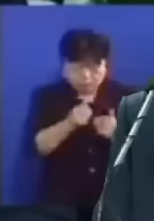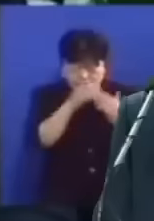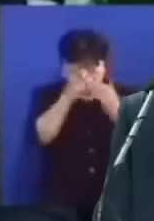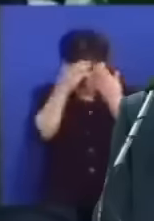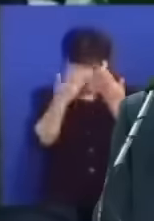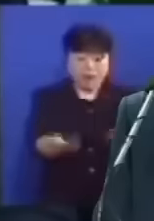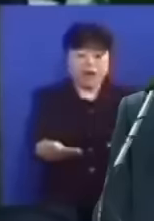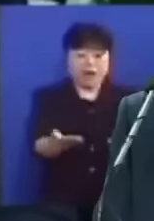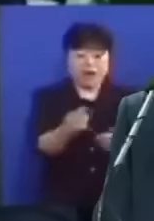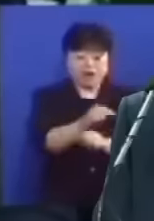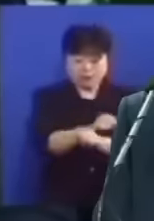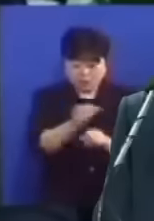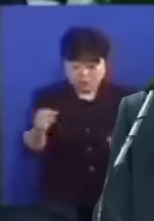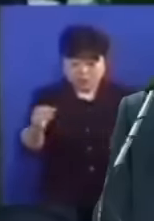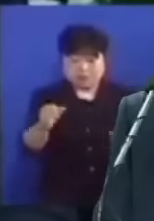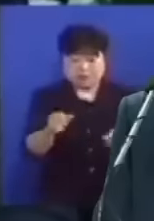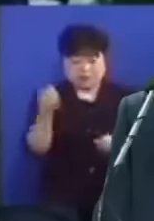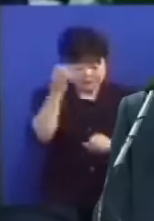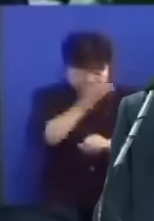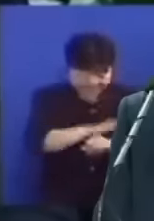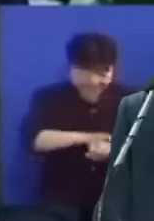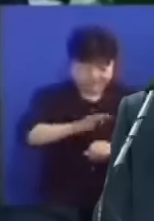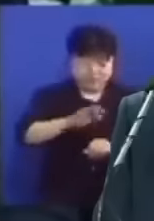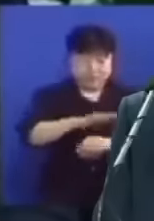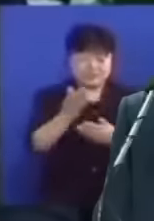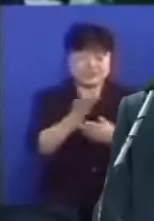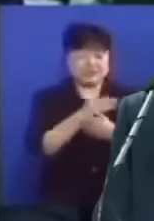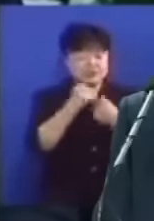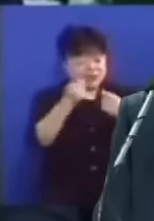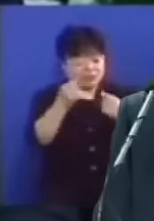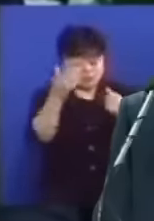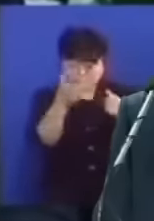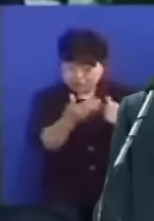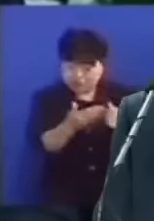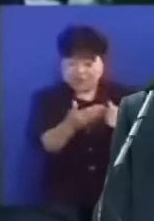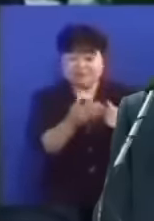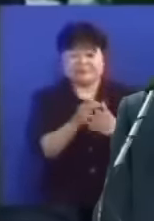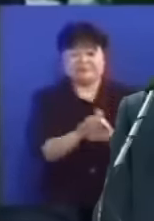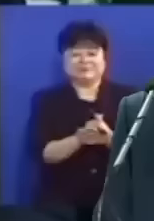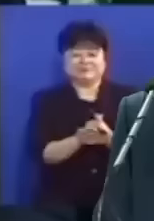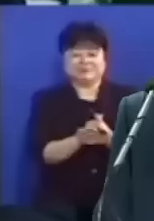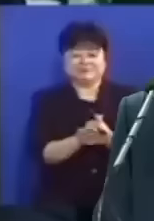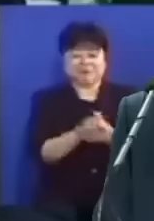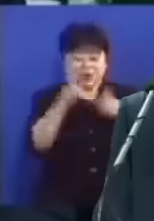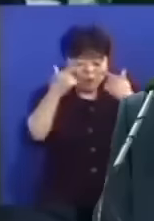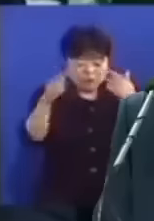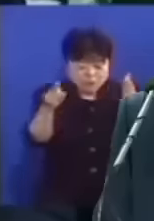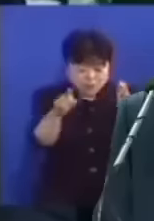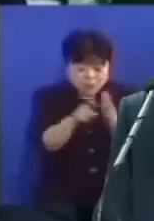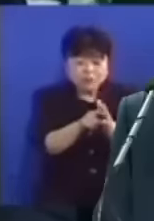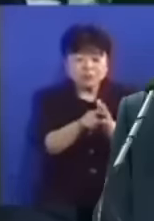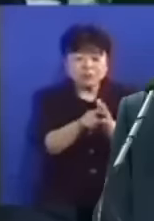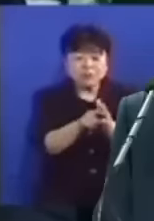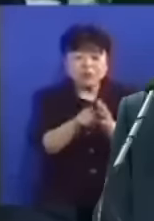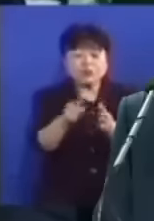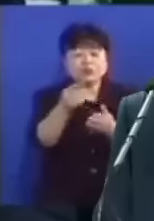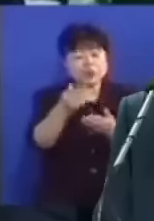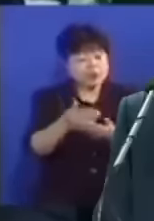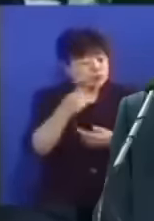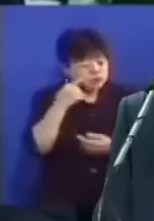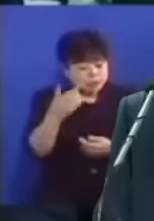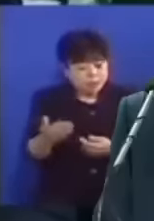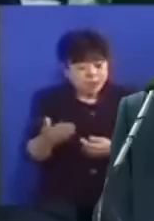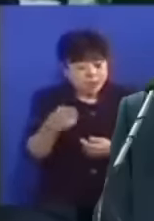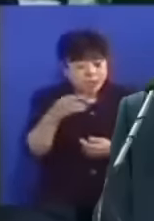감옥을 열어 제끼시고 우리 영혼이 잘되고 범사에 잘되며 강건하게 하신다. 그런 확실한 믿음을 어디서 얻을 수 있어요?